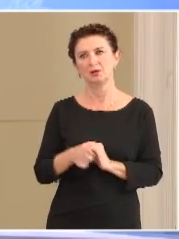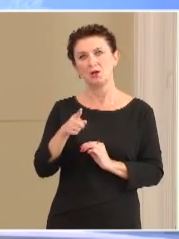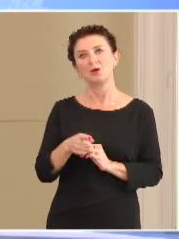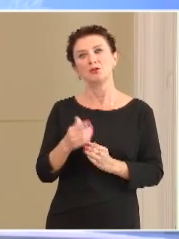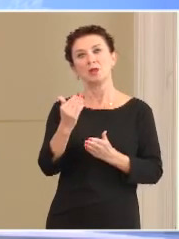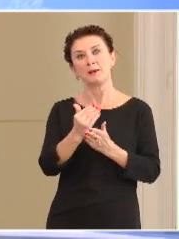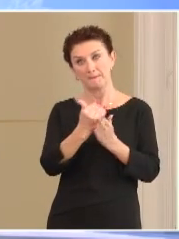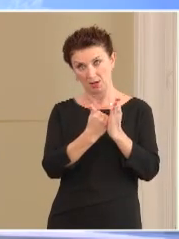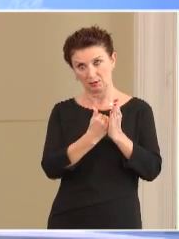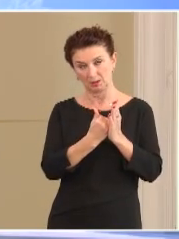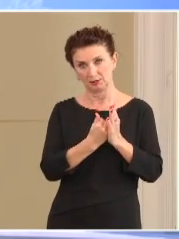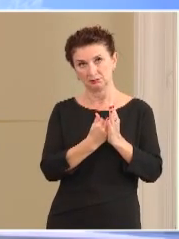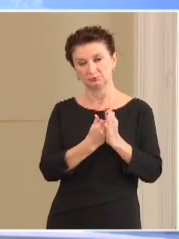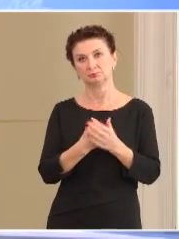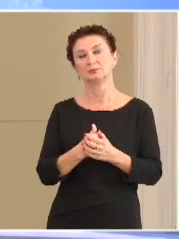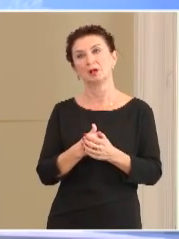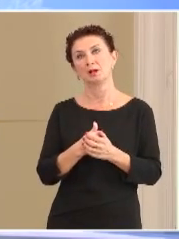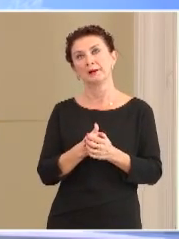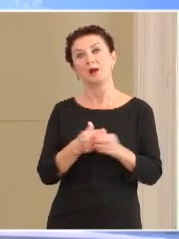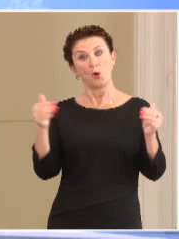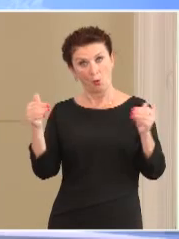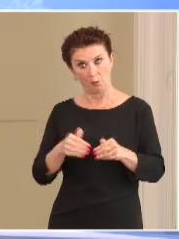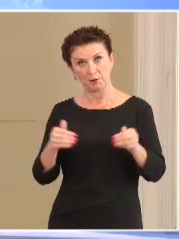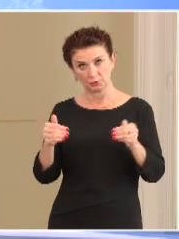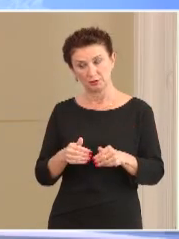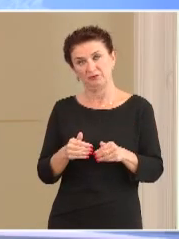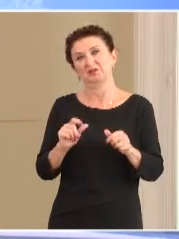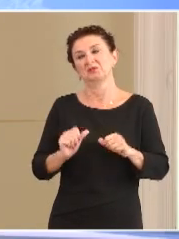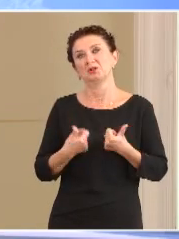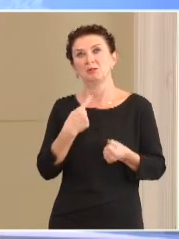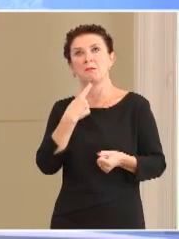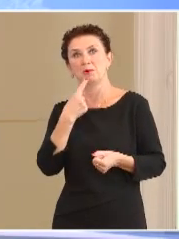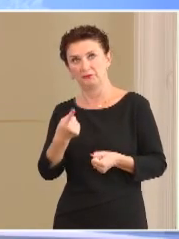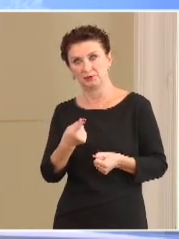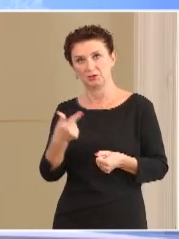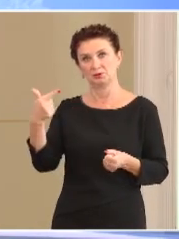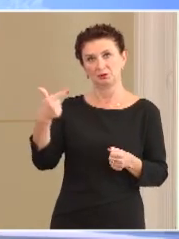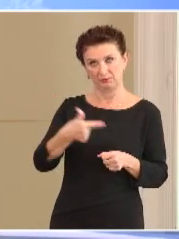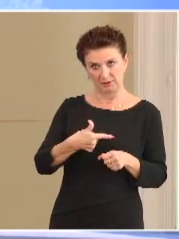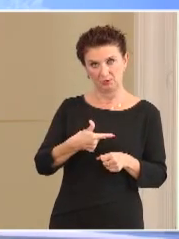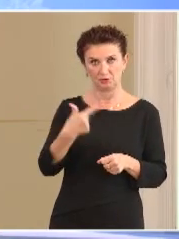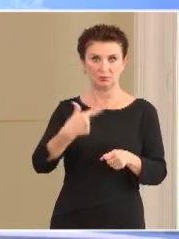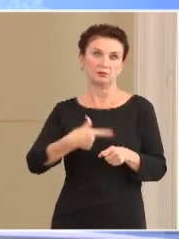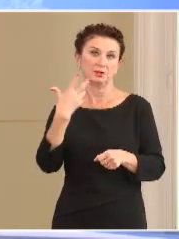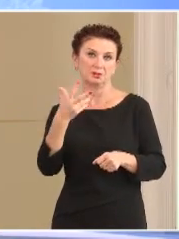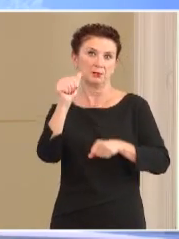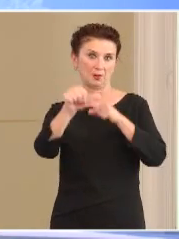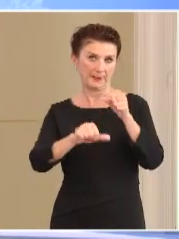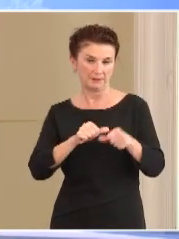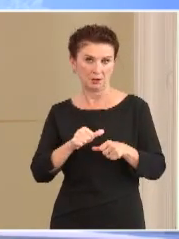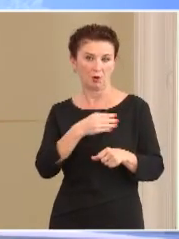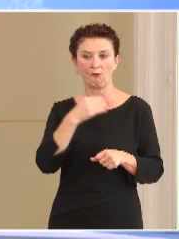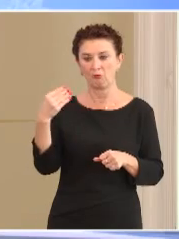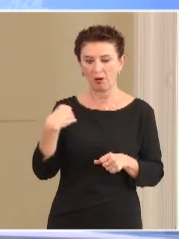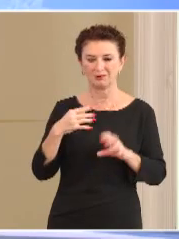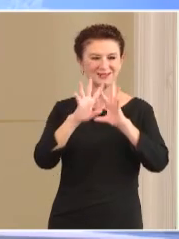daje asumpt do tego, aby twierdzić, że w 2025 roku Polska będzie miała domkniętą sieć